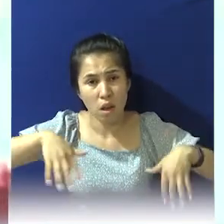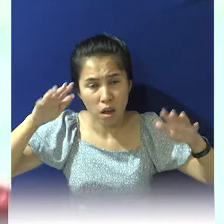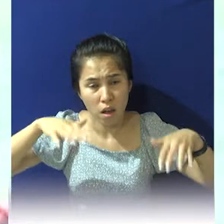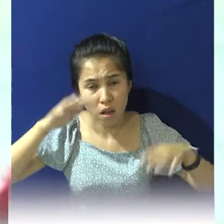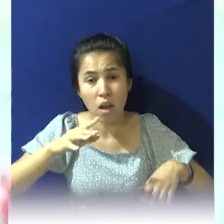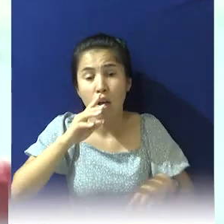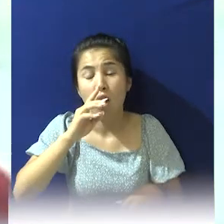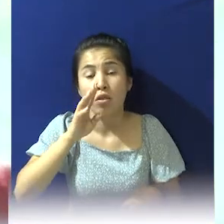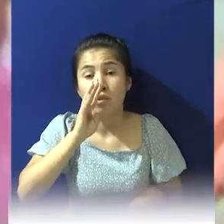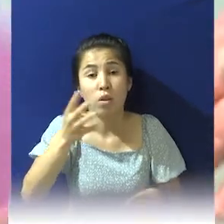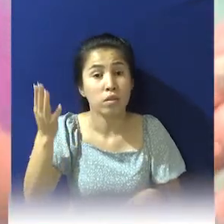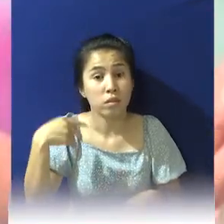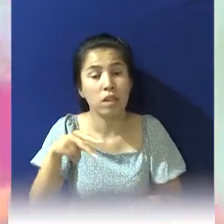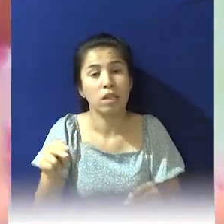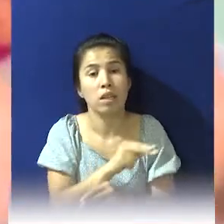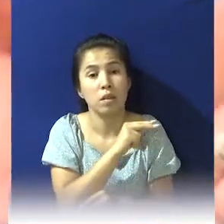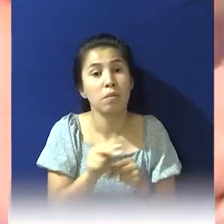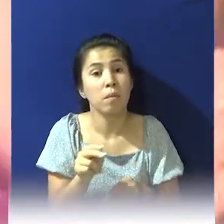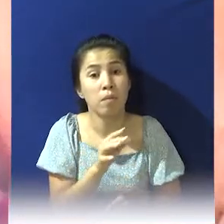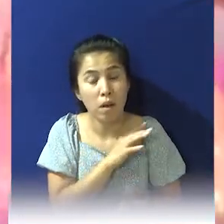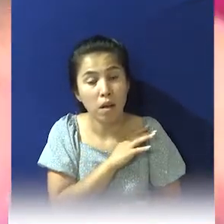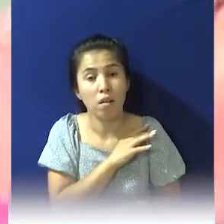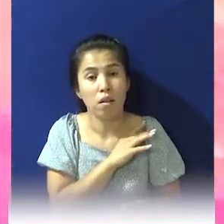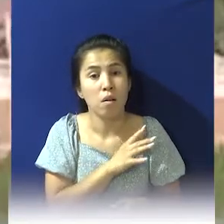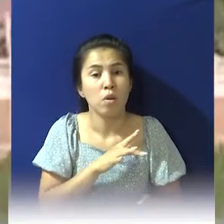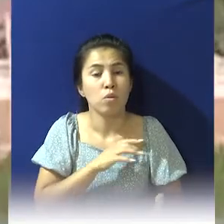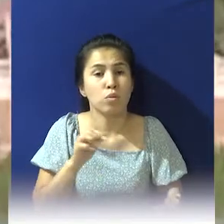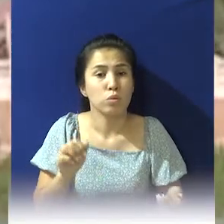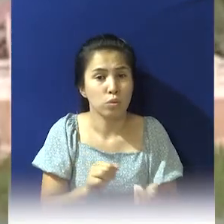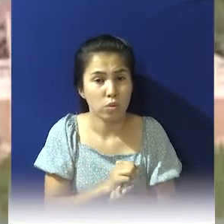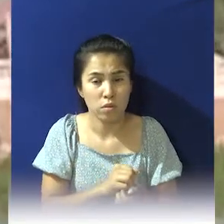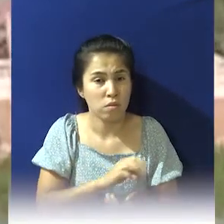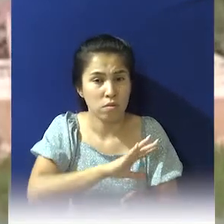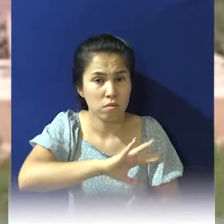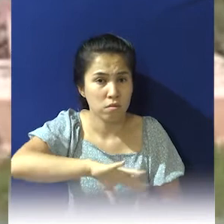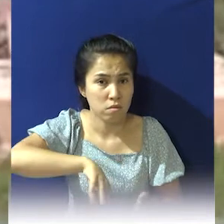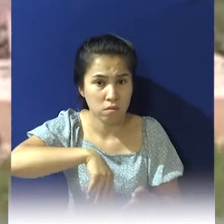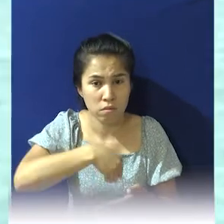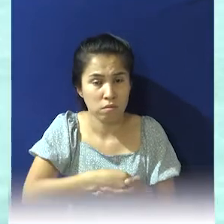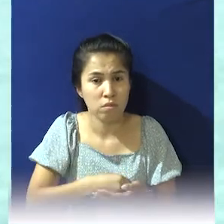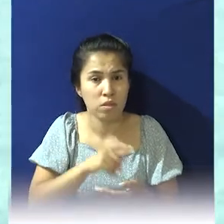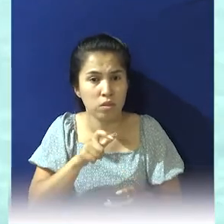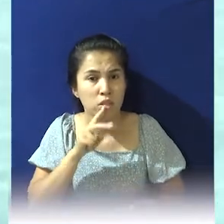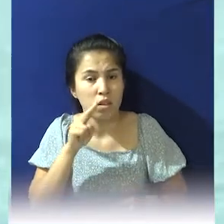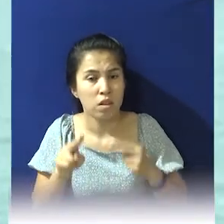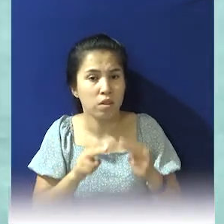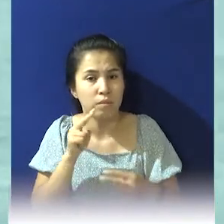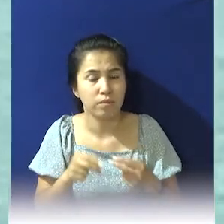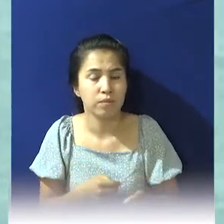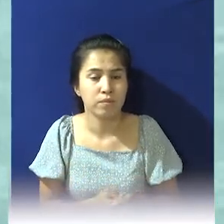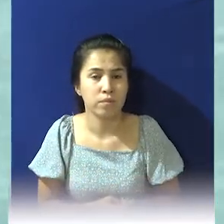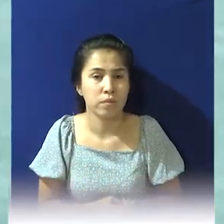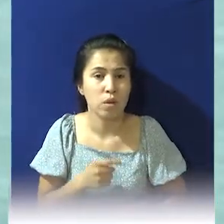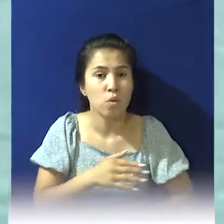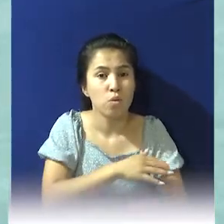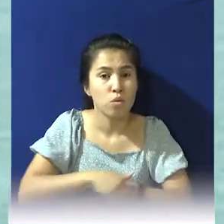до Торангалыка, дорожное полотно внутри поселков Торангалык и Чубартюбек, а также в районе бухты Бертыс. Надо сказать,